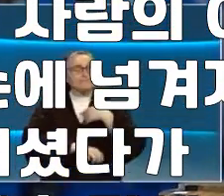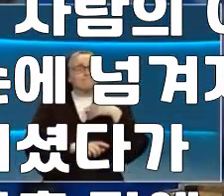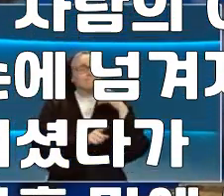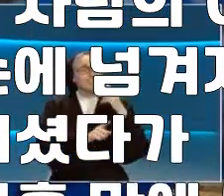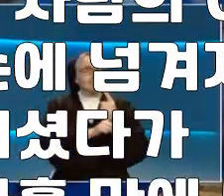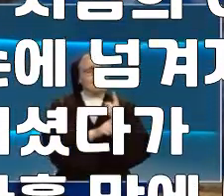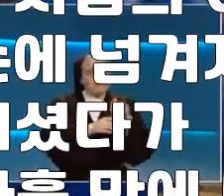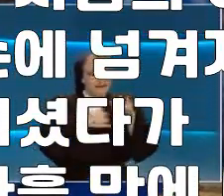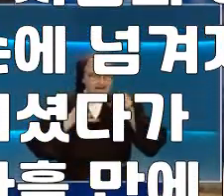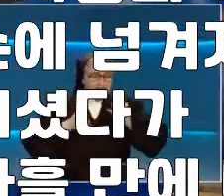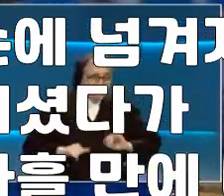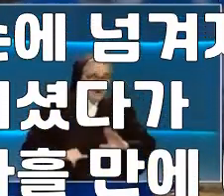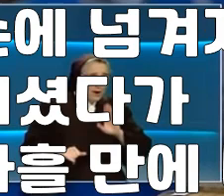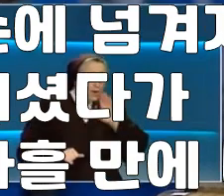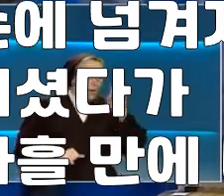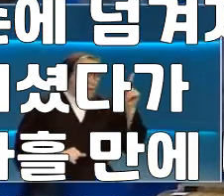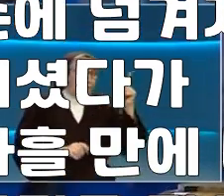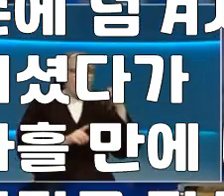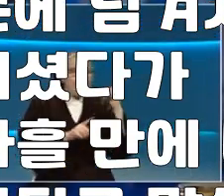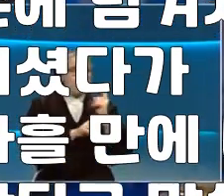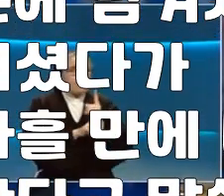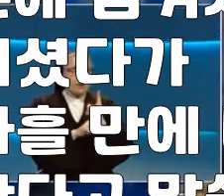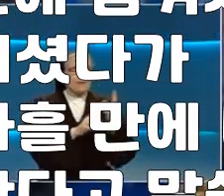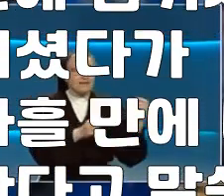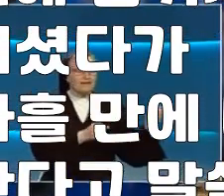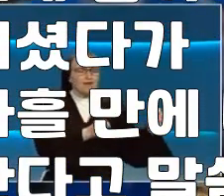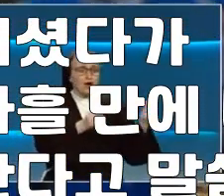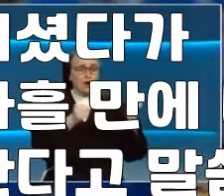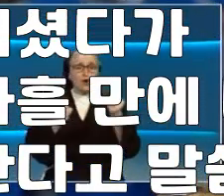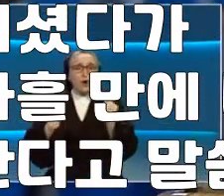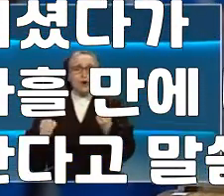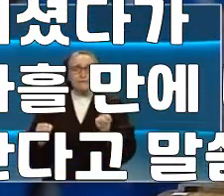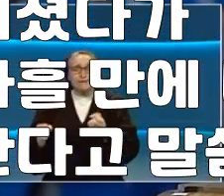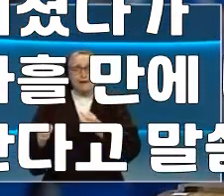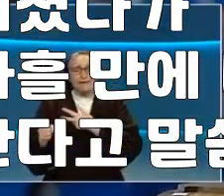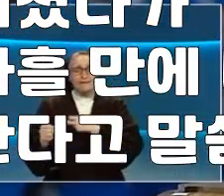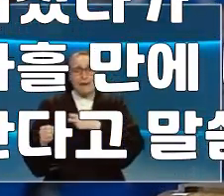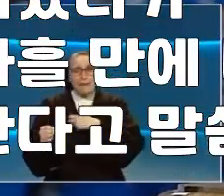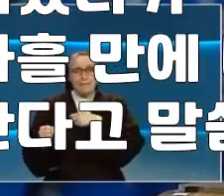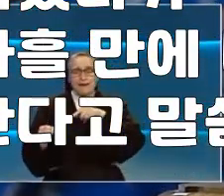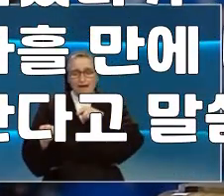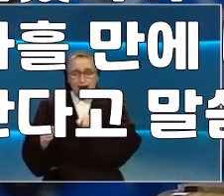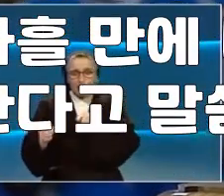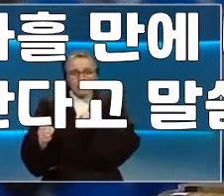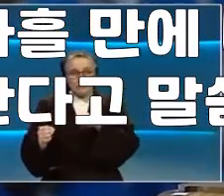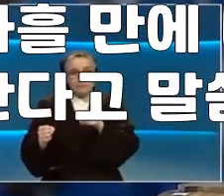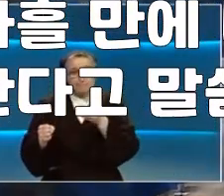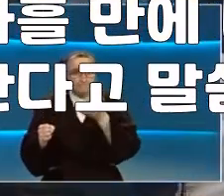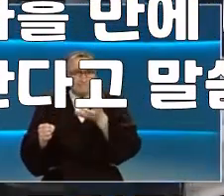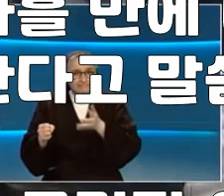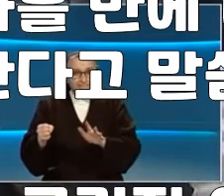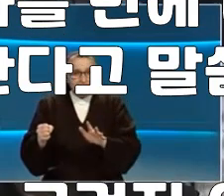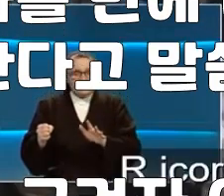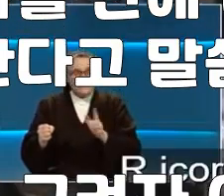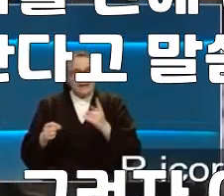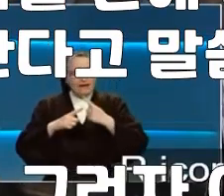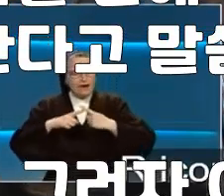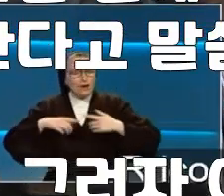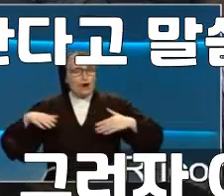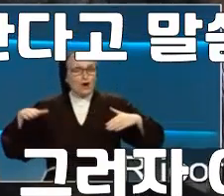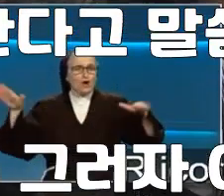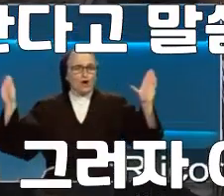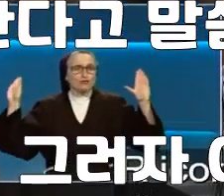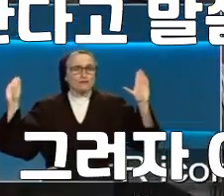bisogna che il figlio dell'uomo sia consegnato in mano ai peccatori, sia crocifisso